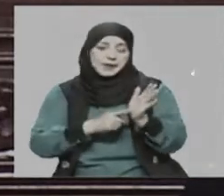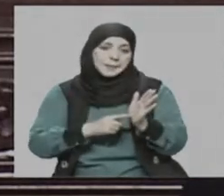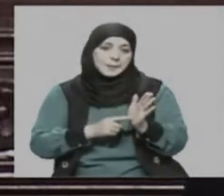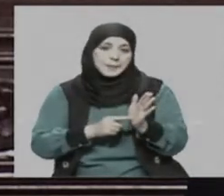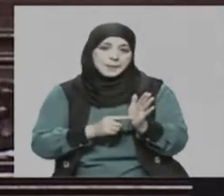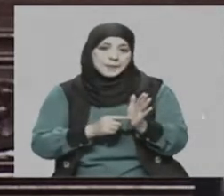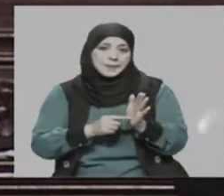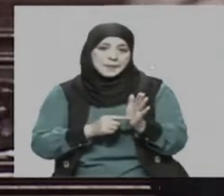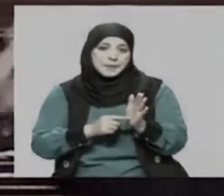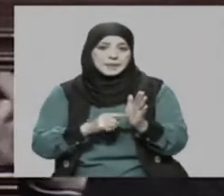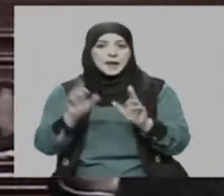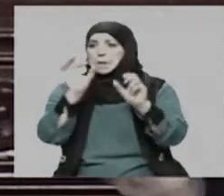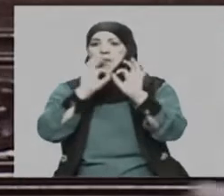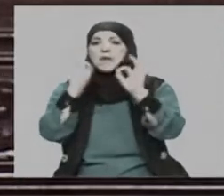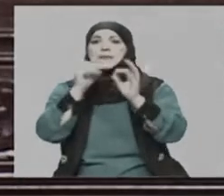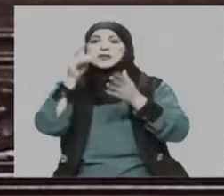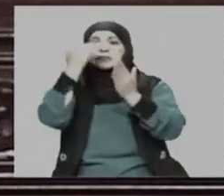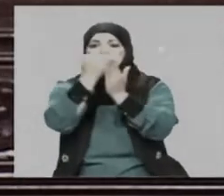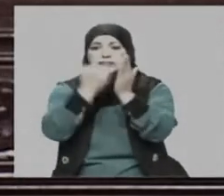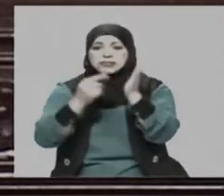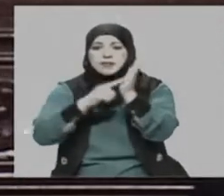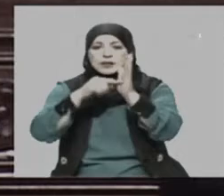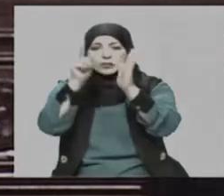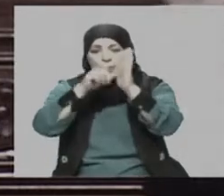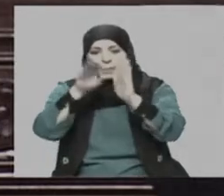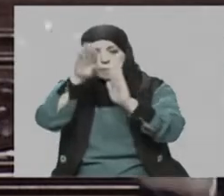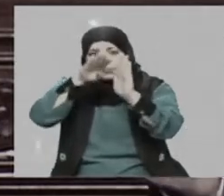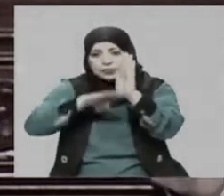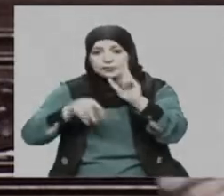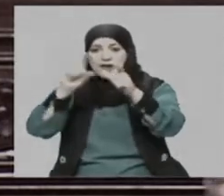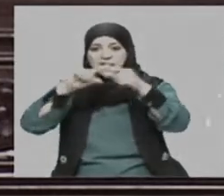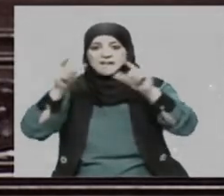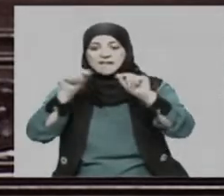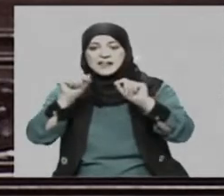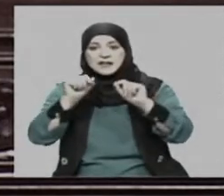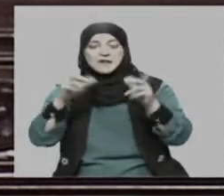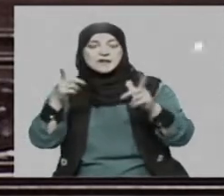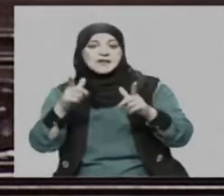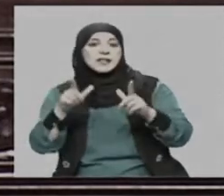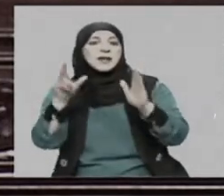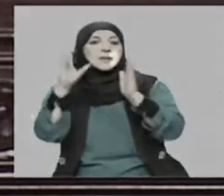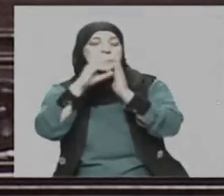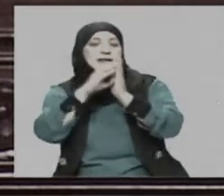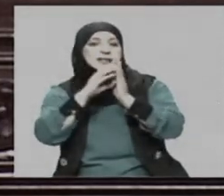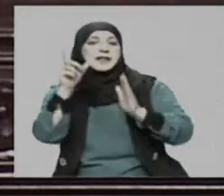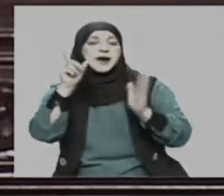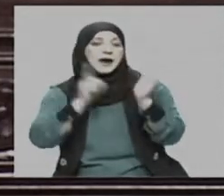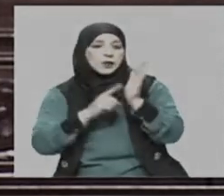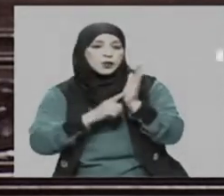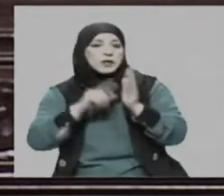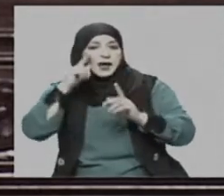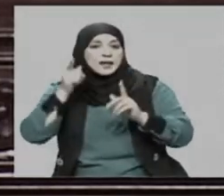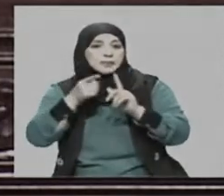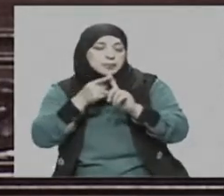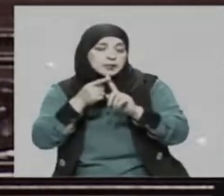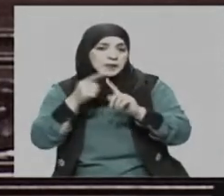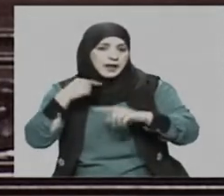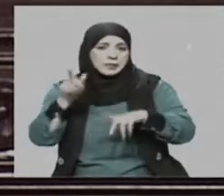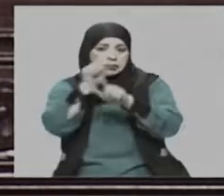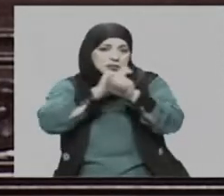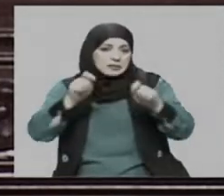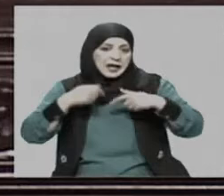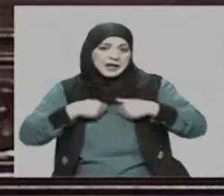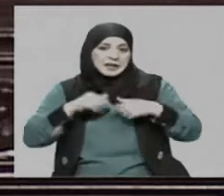ما هواش منشور يفسر نص قانوني، هذا يوسع في نص قانوني، وهذا مش من حق السلطه التنفيذيه، واحترمنا وذاك